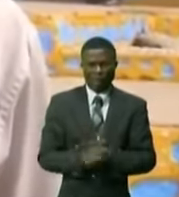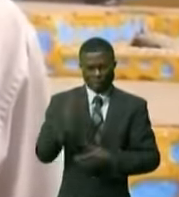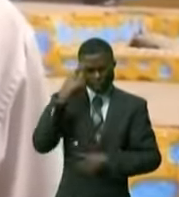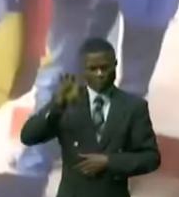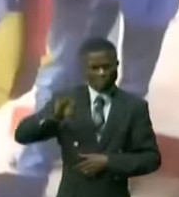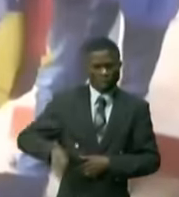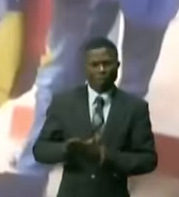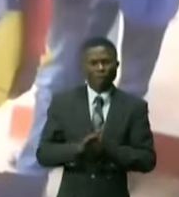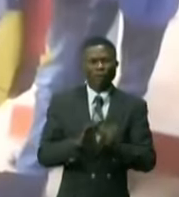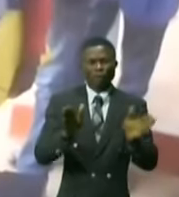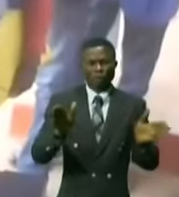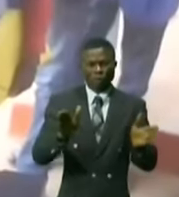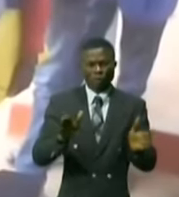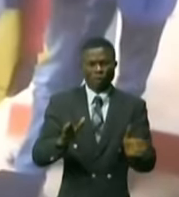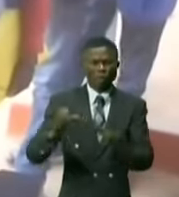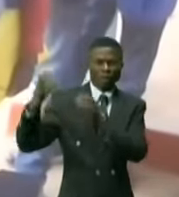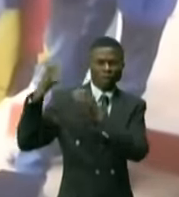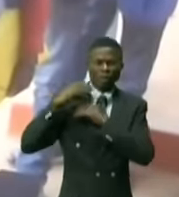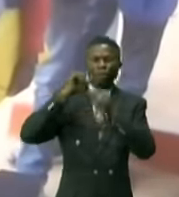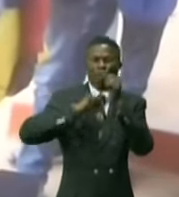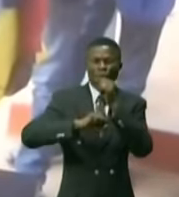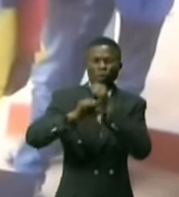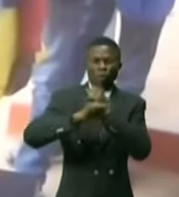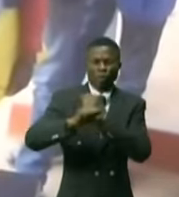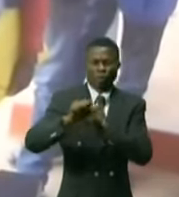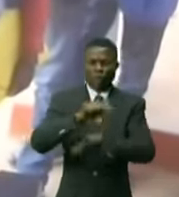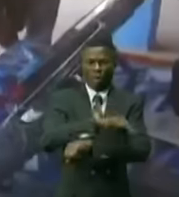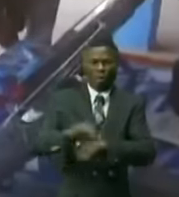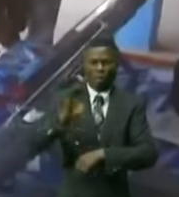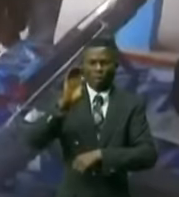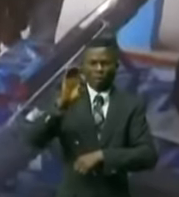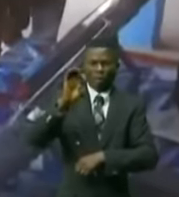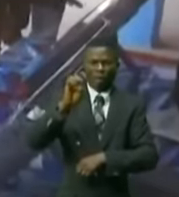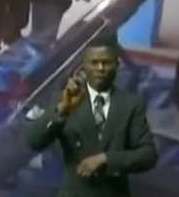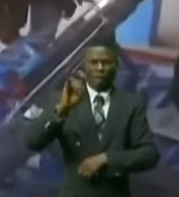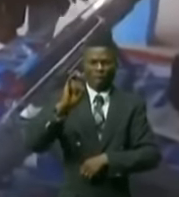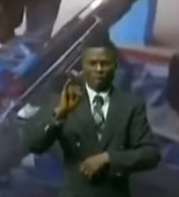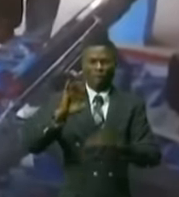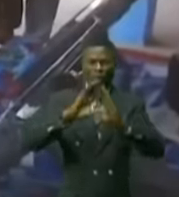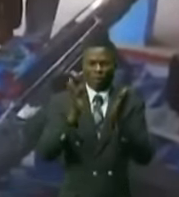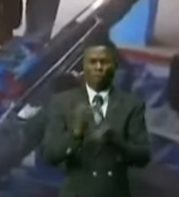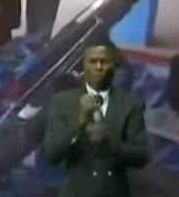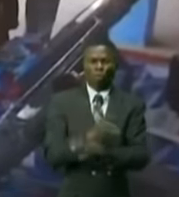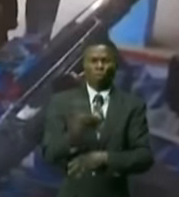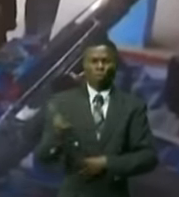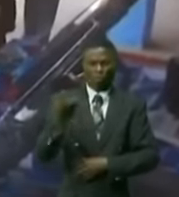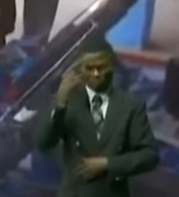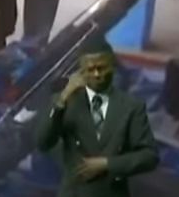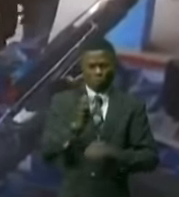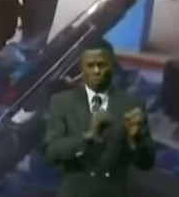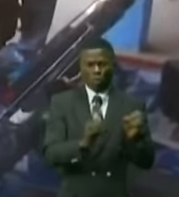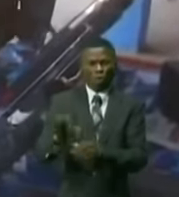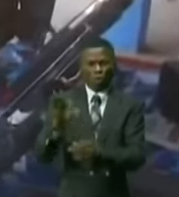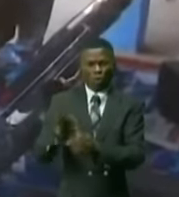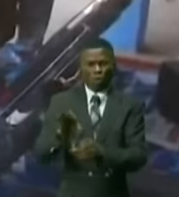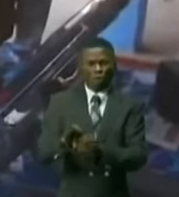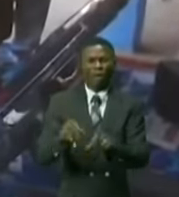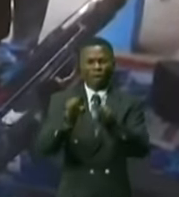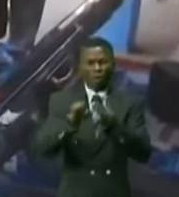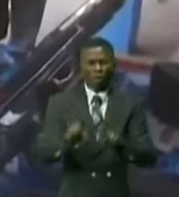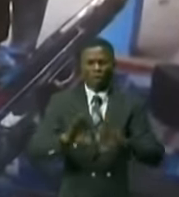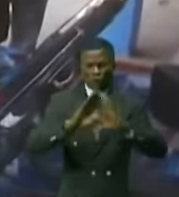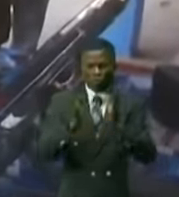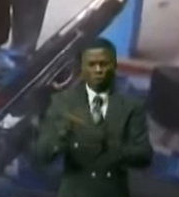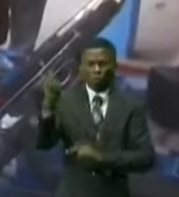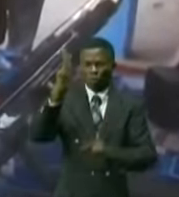l'intérêt général. Pour la chargée de sensibilisation de la CENI en Ituri, tout est fait prêt pour la tenue des élections. Ainsi, toute